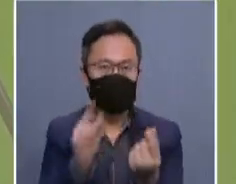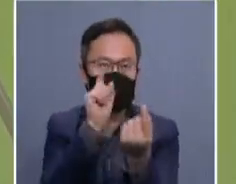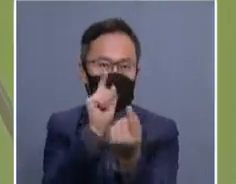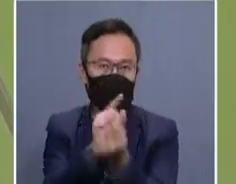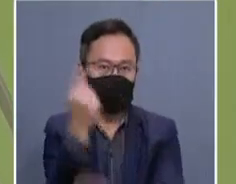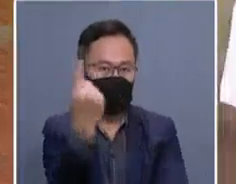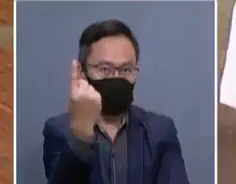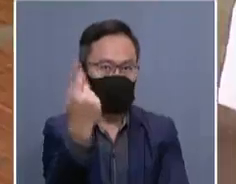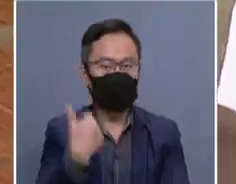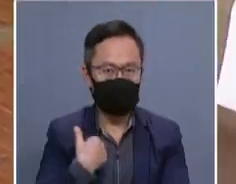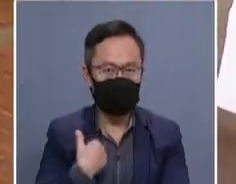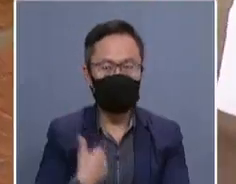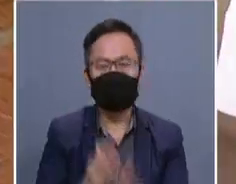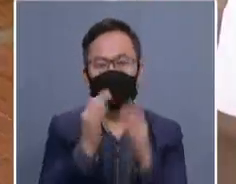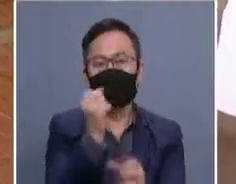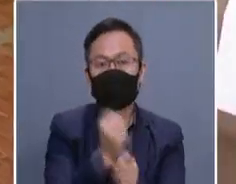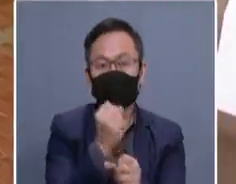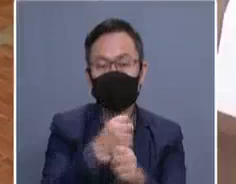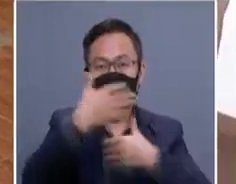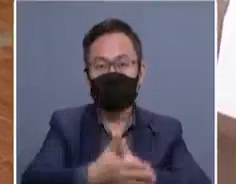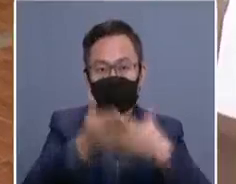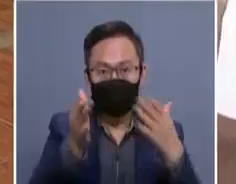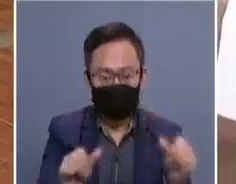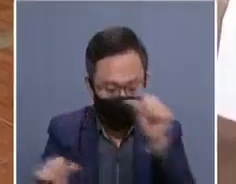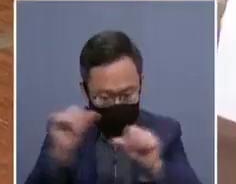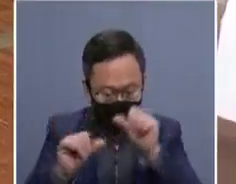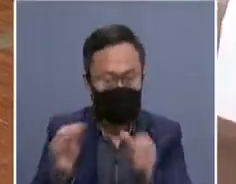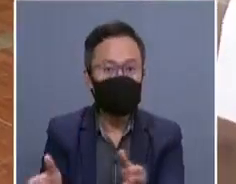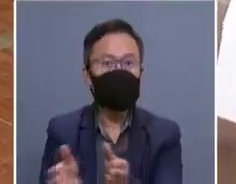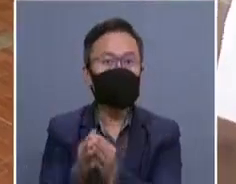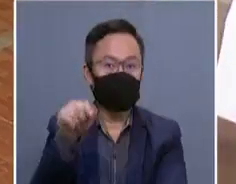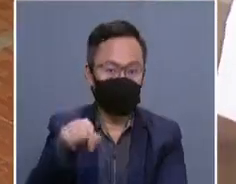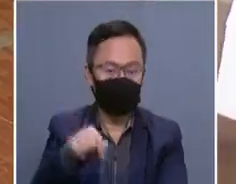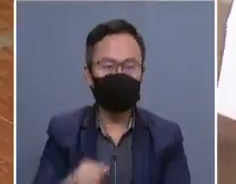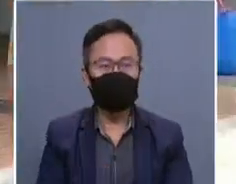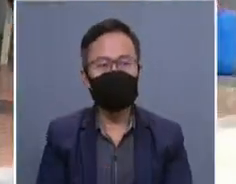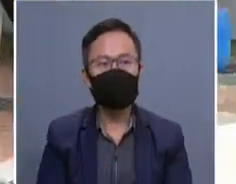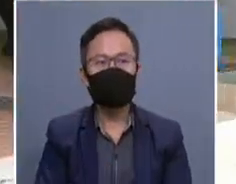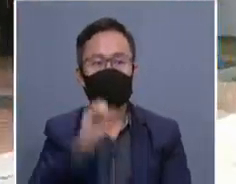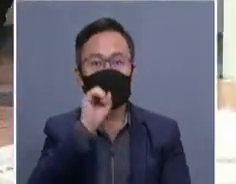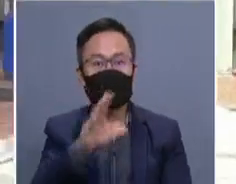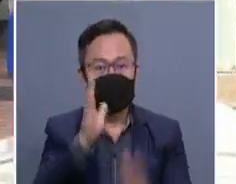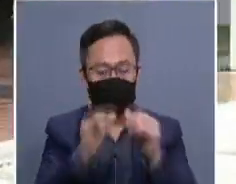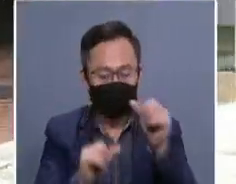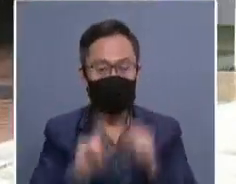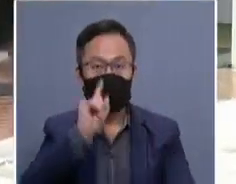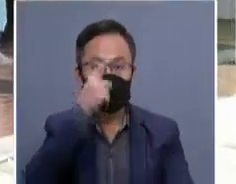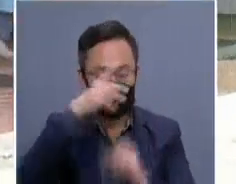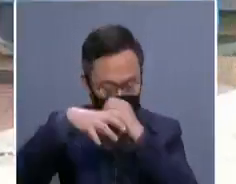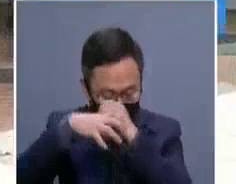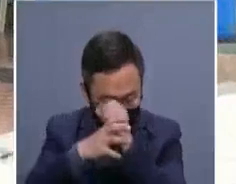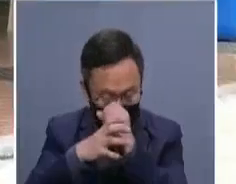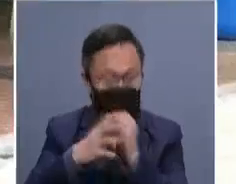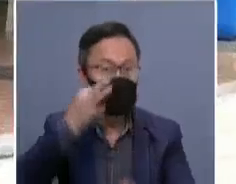นโดยเป็นเจ้าหน้าที่ที่ทำงานในห้องแลบของโรงพยาบาลรวมแพทย์ชัยนาทจึงได้มีการแจ้งให้เข้าไปตรวจสวอปเพิ่มเติมอี